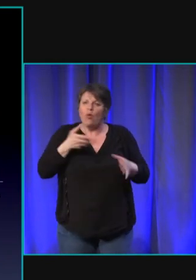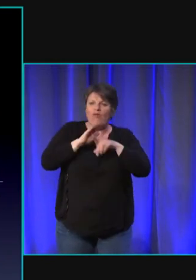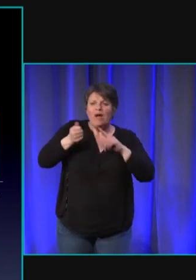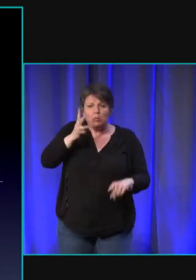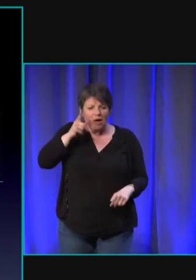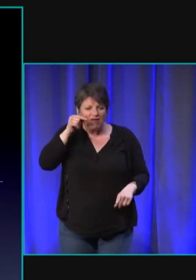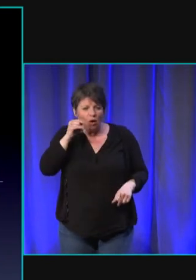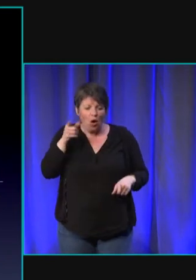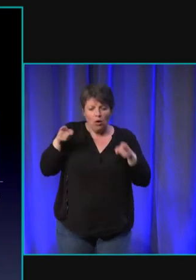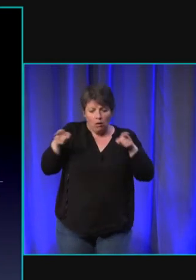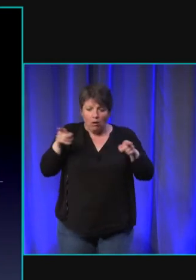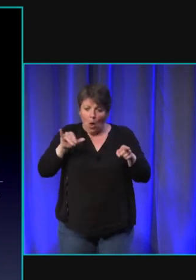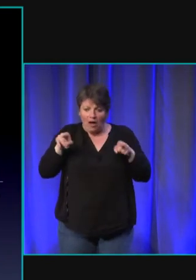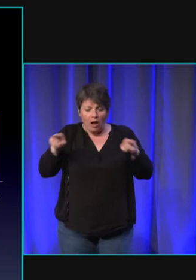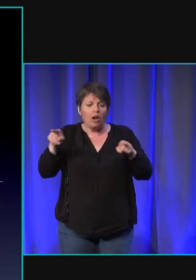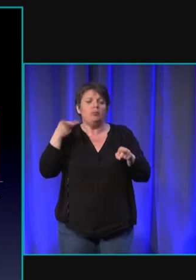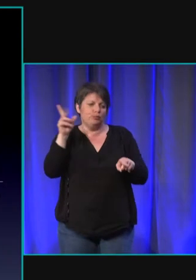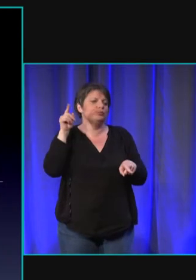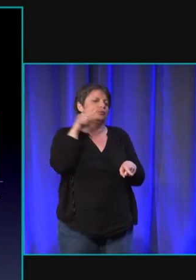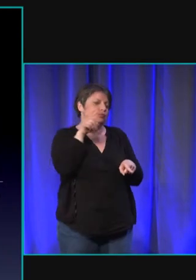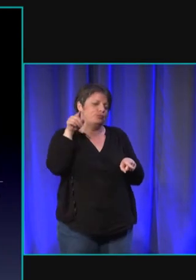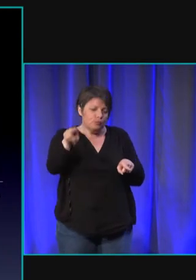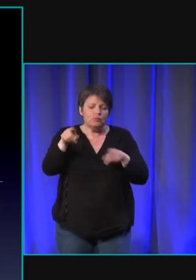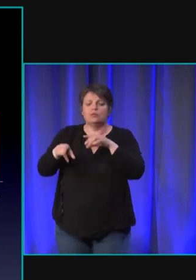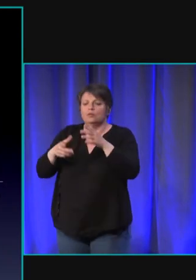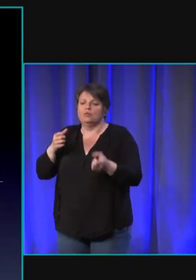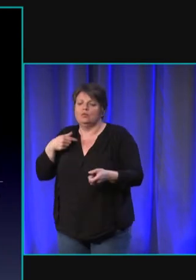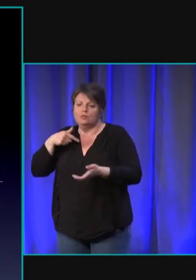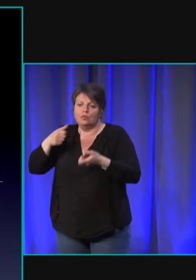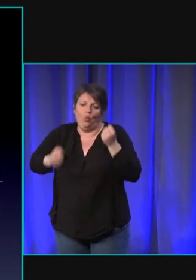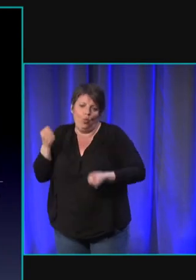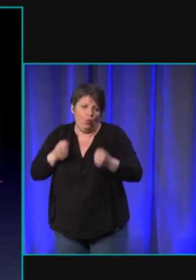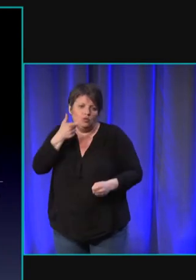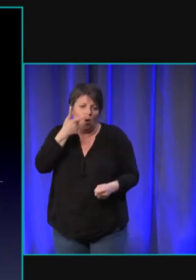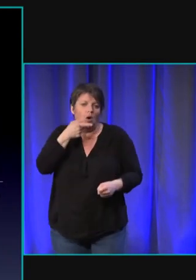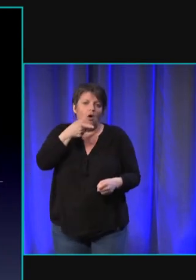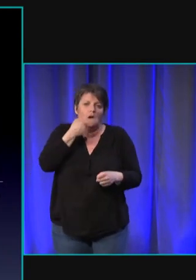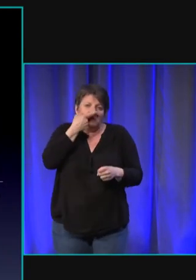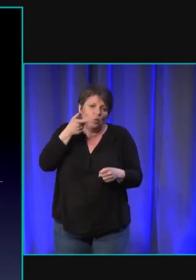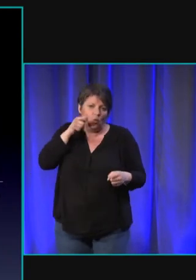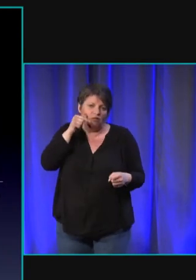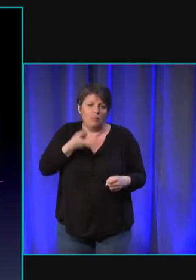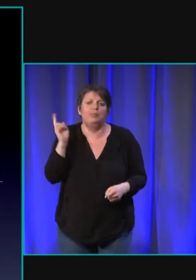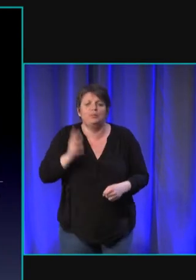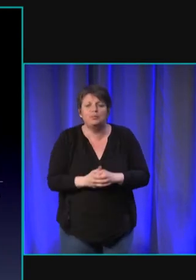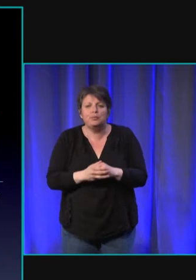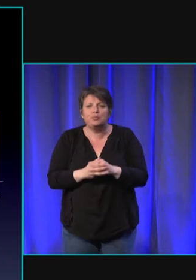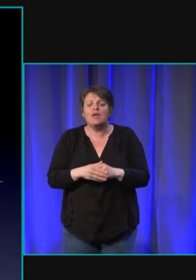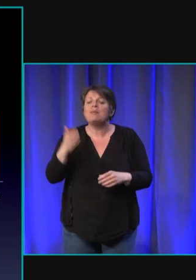pédalage qu'en course à pied. Donc si vous avez, alors c'est sur des sprints, mais en tout cas si vous avez à proposer des